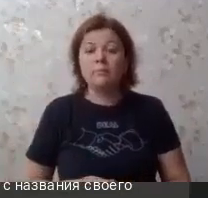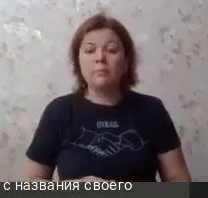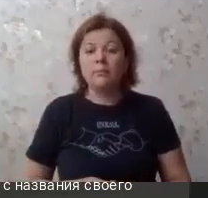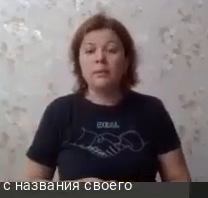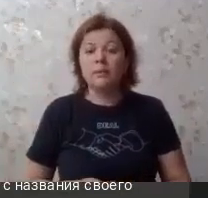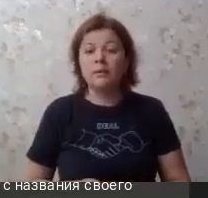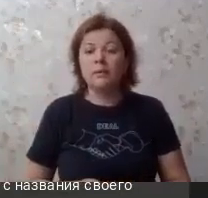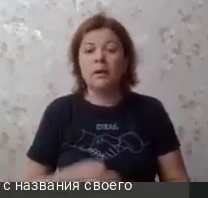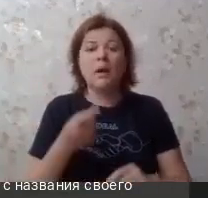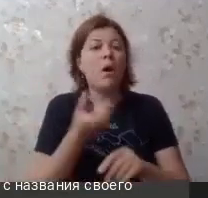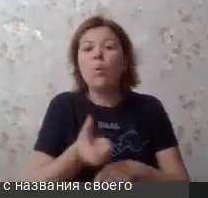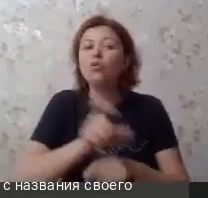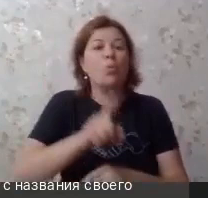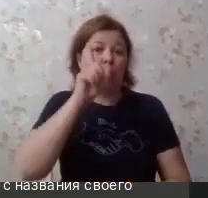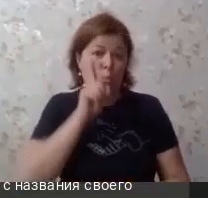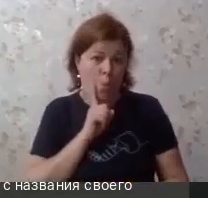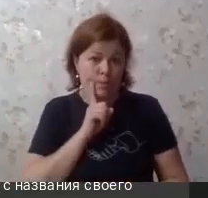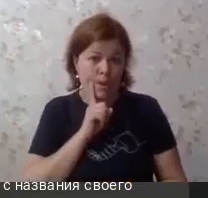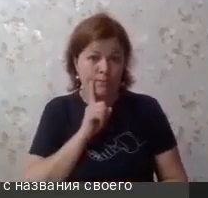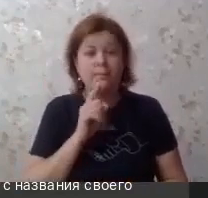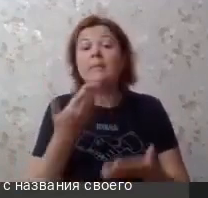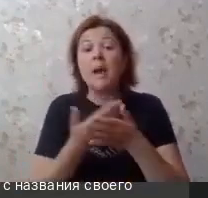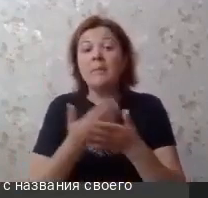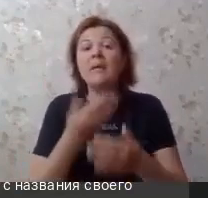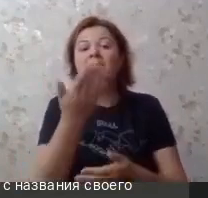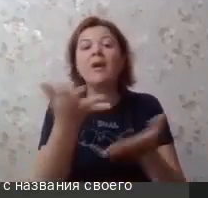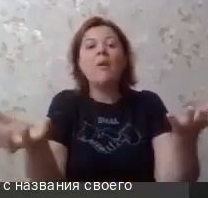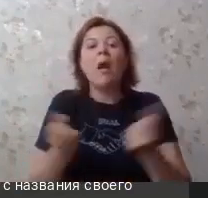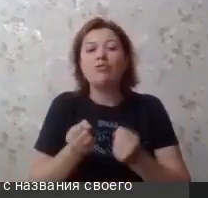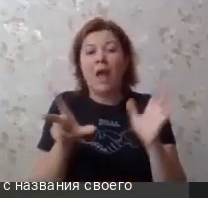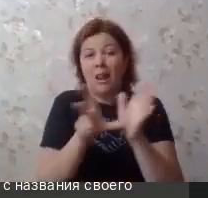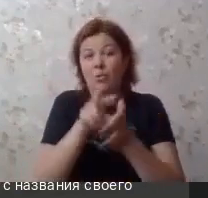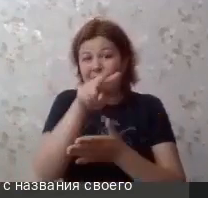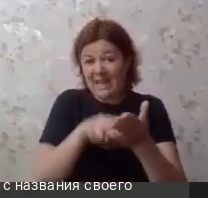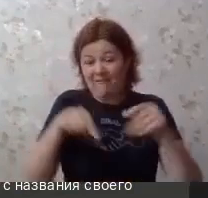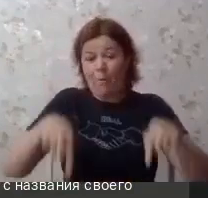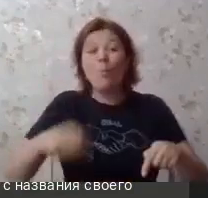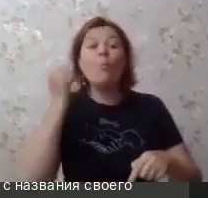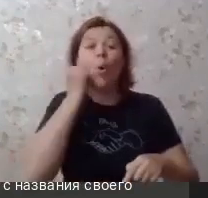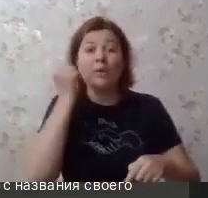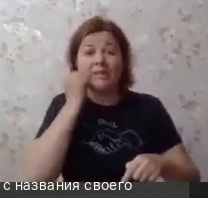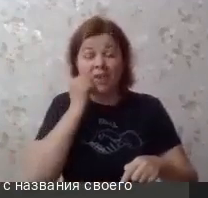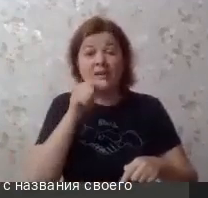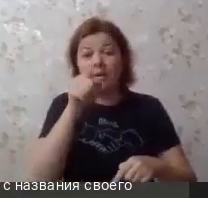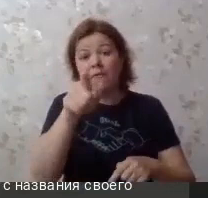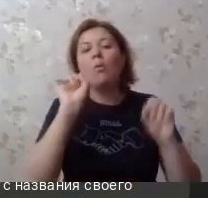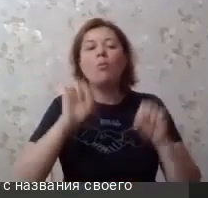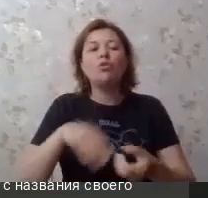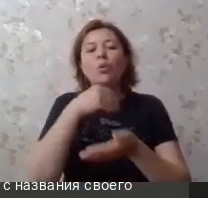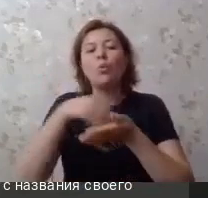Это очень удобно, потому что вы, допустим, получая сертификат в Москве, проживая, вы можете купить